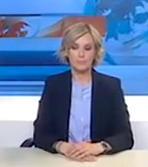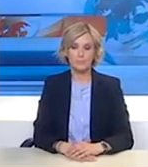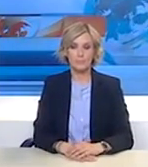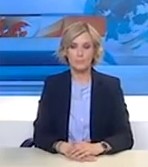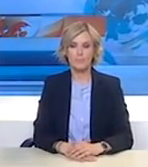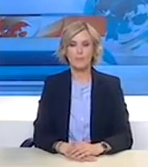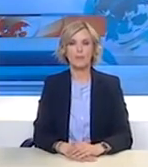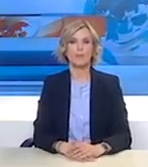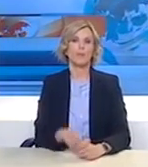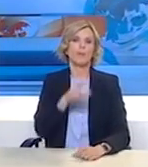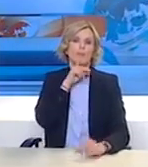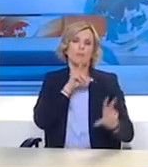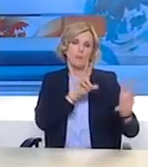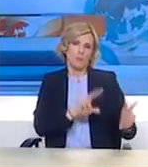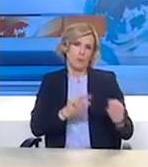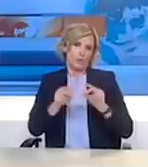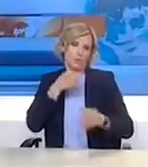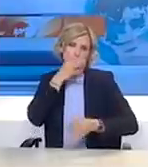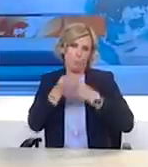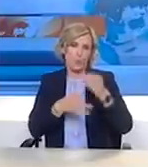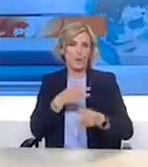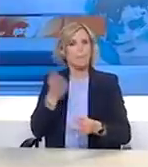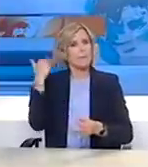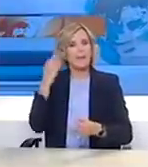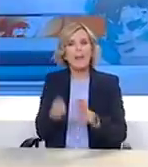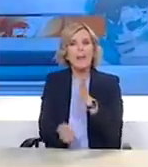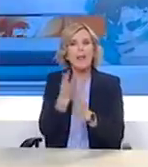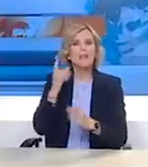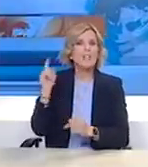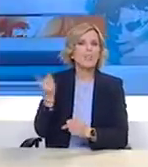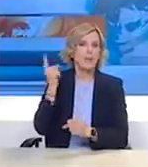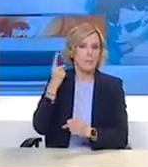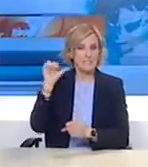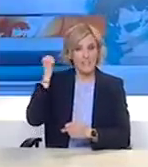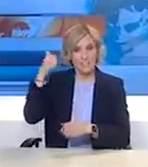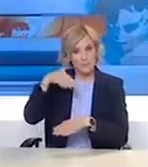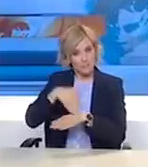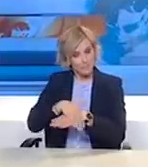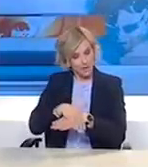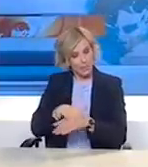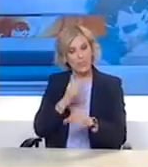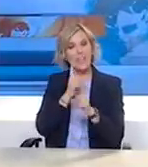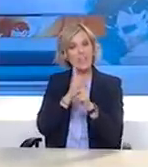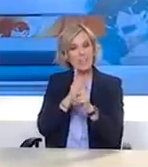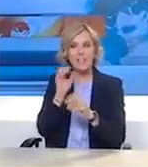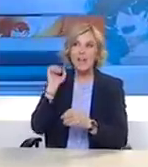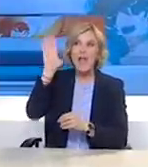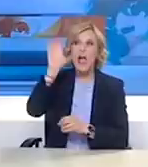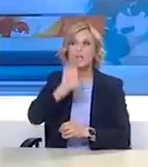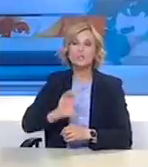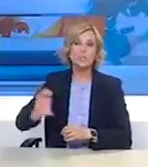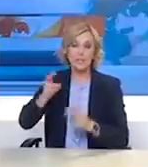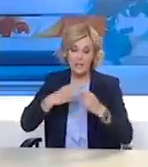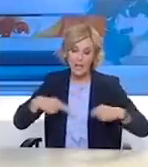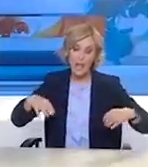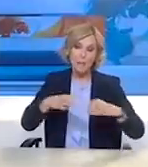Είναι στα ίδια πλαίσια με αυτό που σας ανέφερα για τις νεότερες φαρμακευτικές θεραπείες. Χθες το βράδυ η ειδική εξωτερική επιτροπή